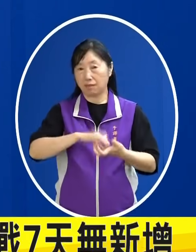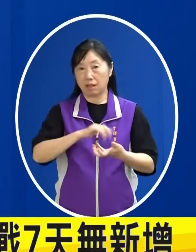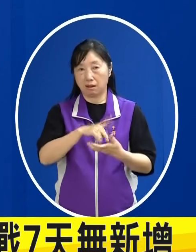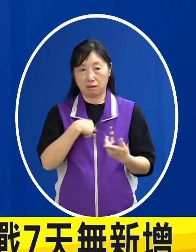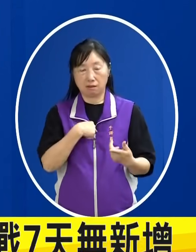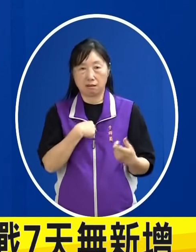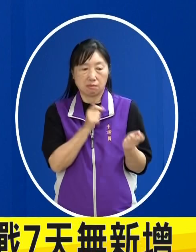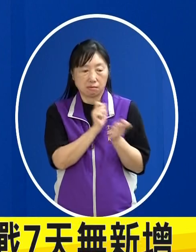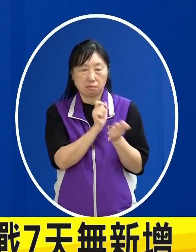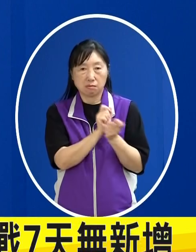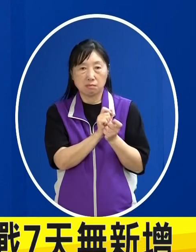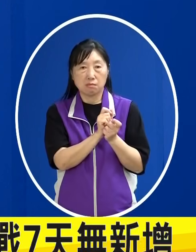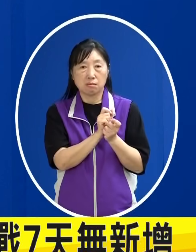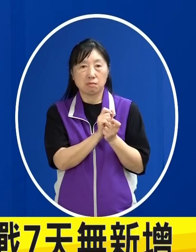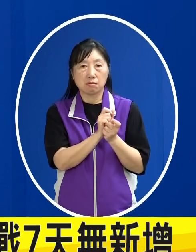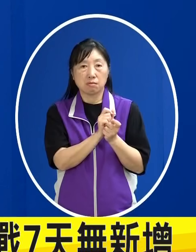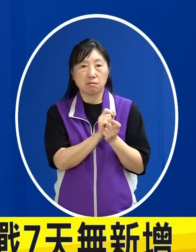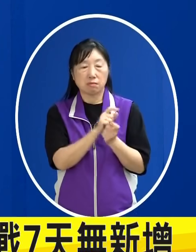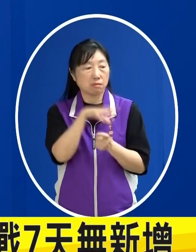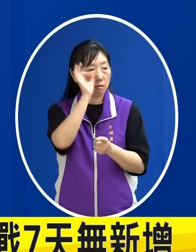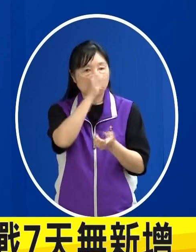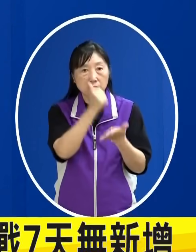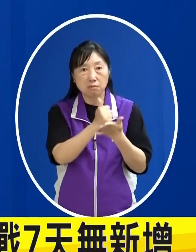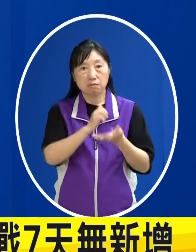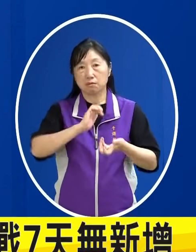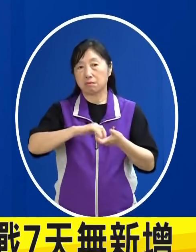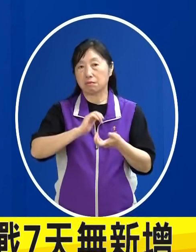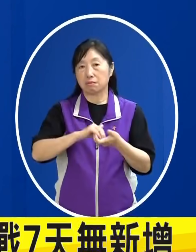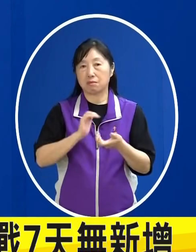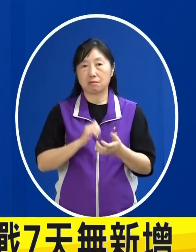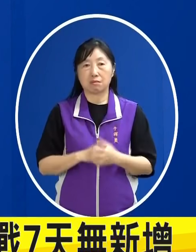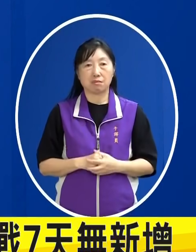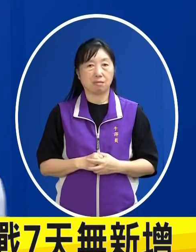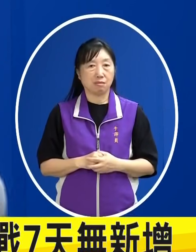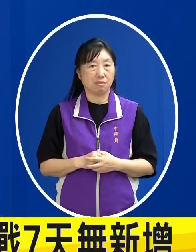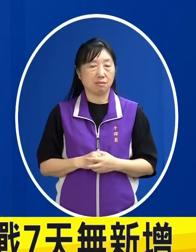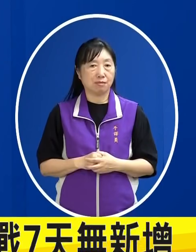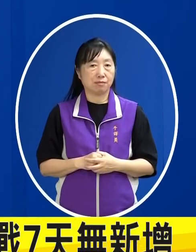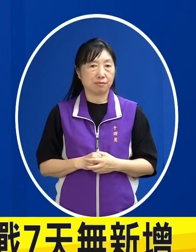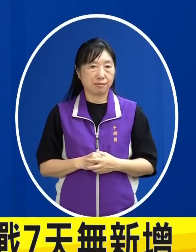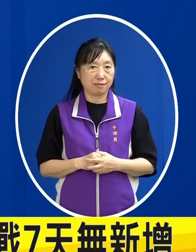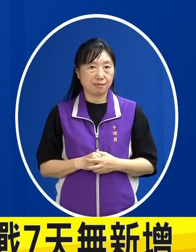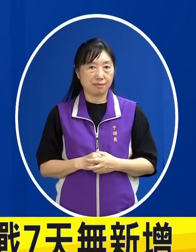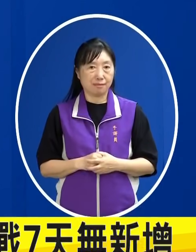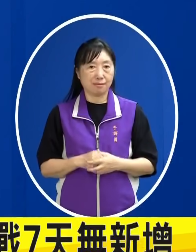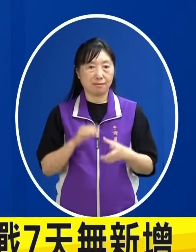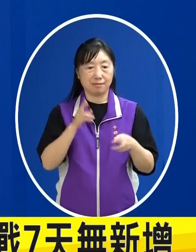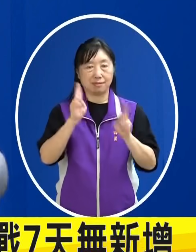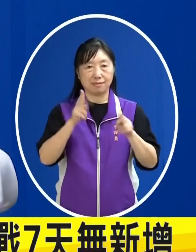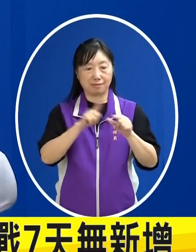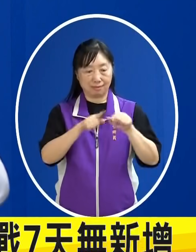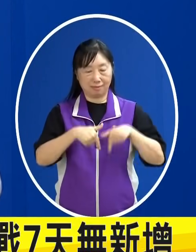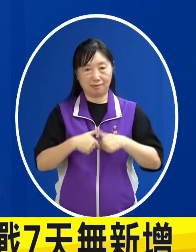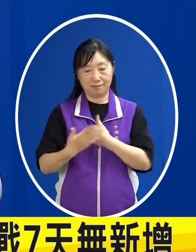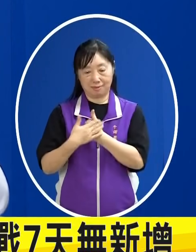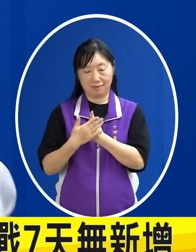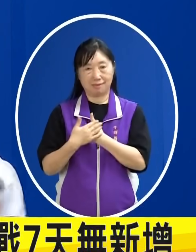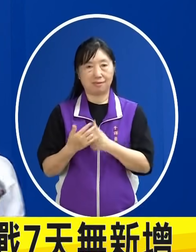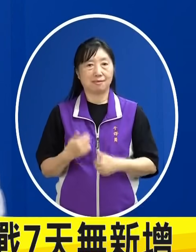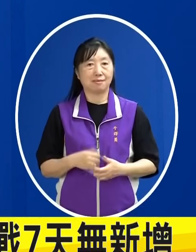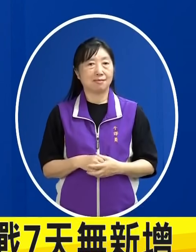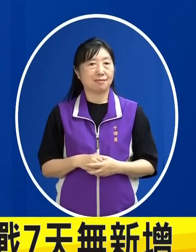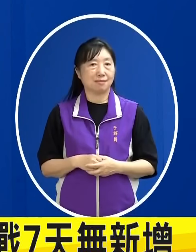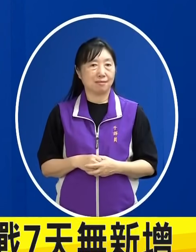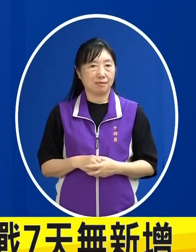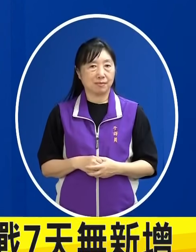近能够这个找得到，所以就在我们指挥中心的协助之下，